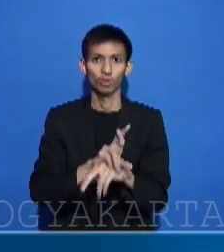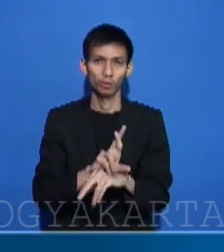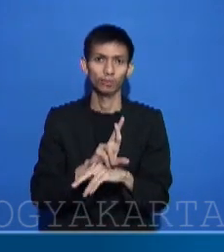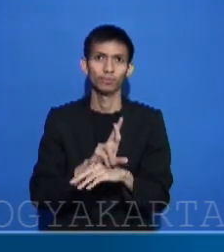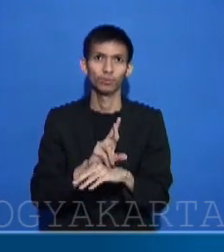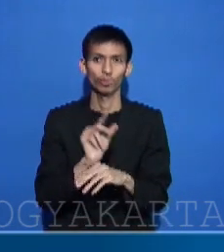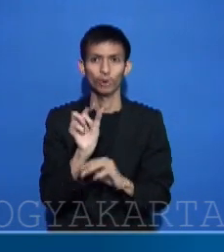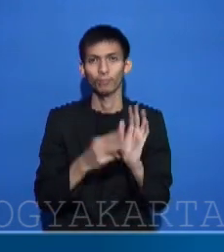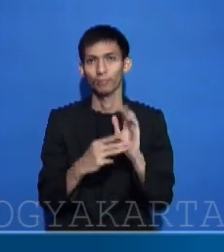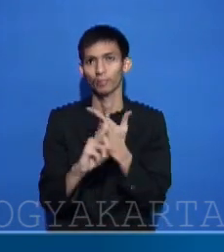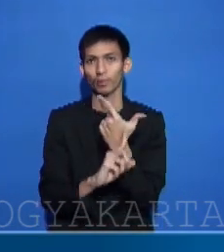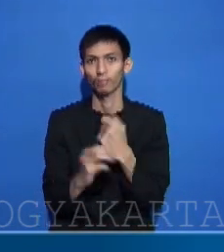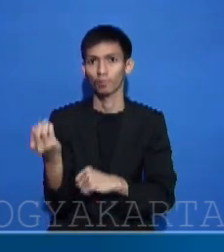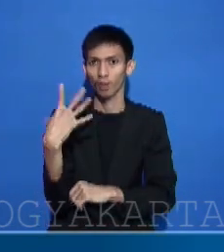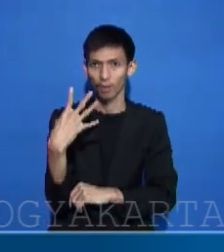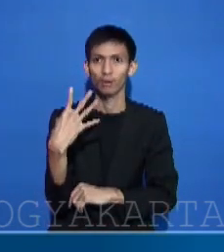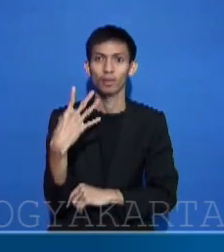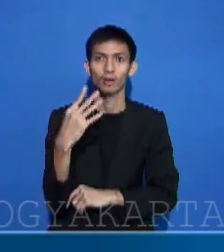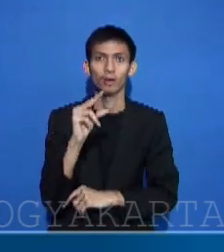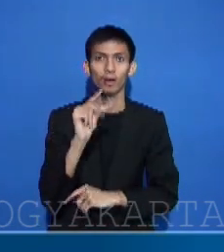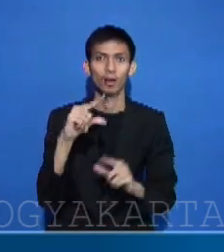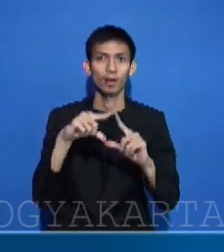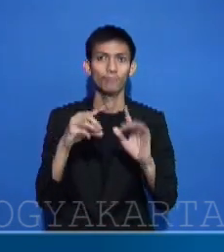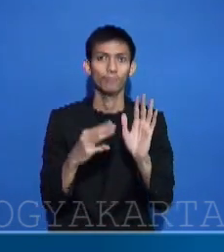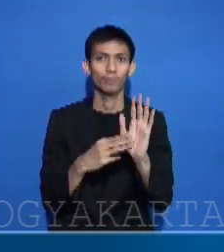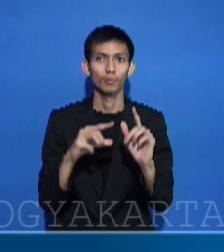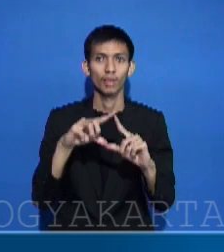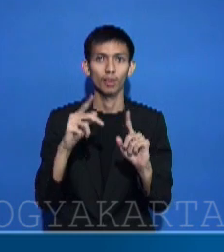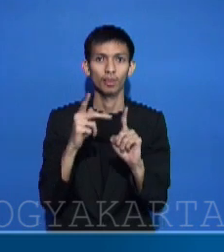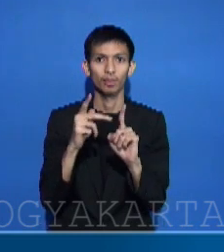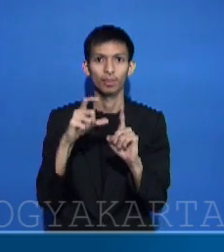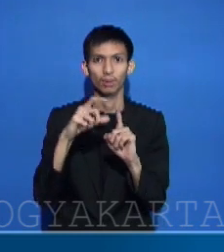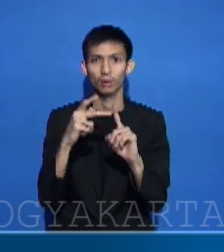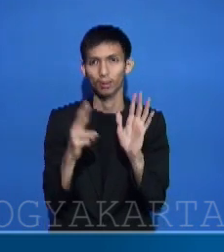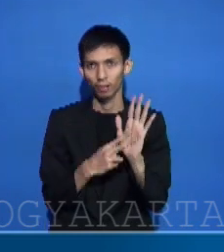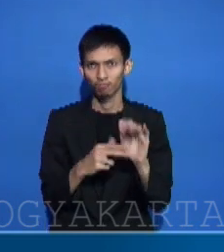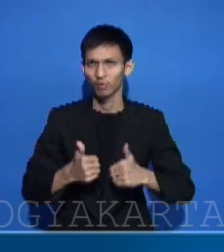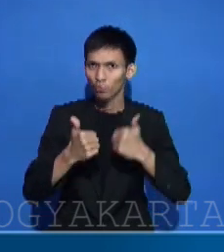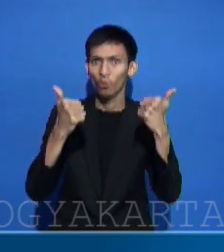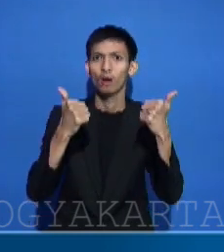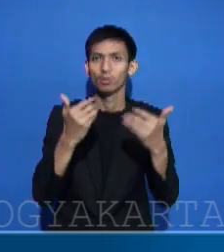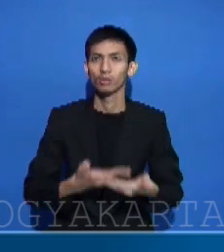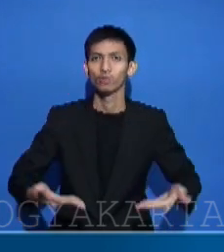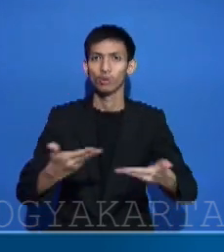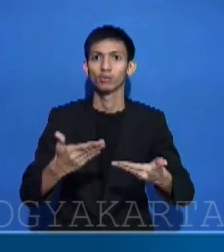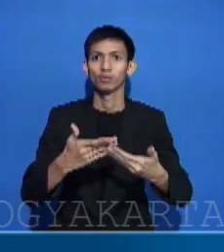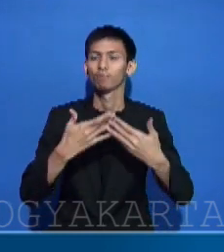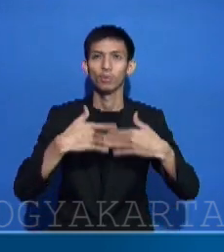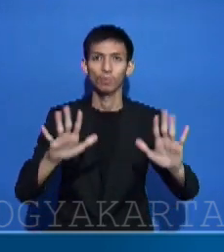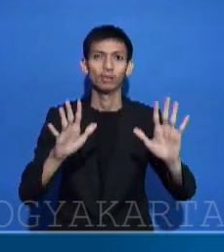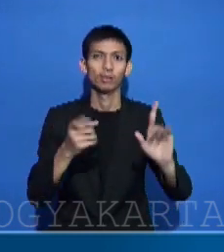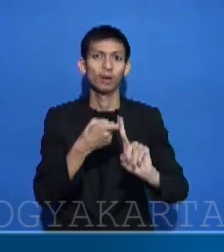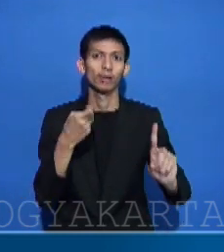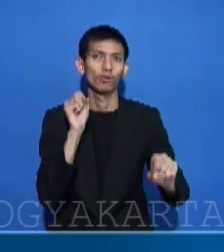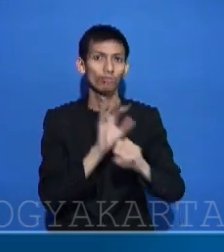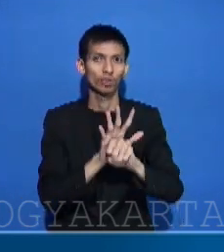Budianto menyampaikan, di bulan Ramadan tahun ini terasa lebih spesial lantaran dilaksanakan dalam suasana bebas dari pandemi